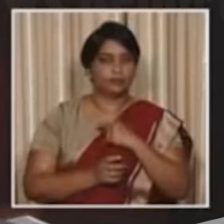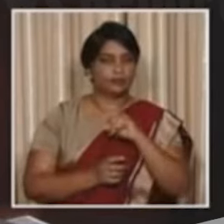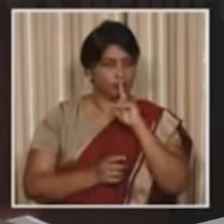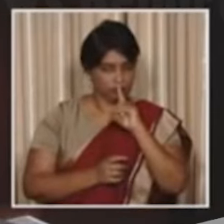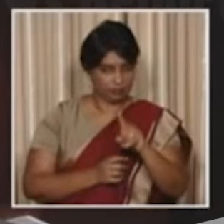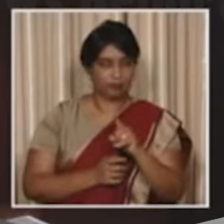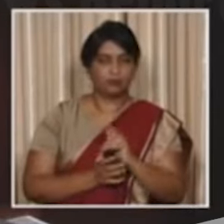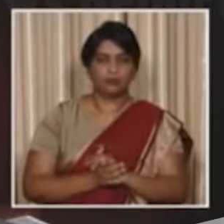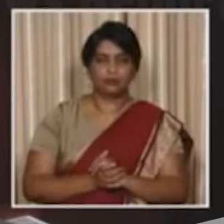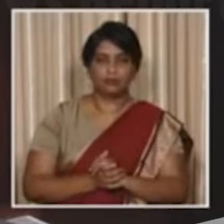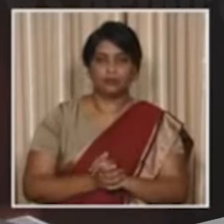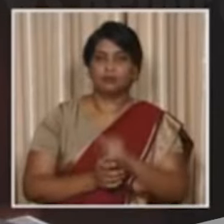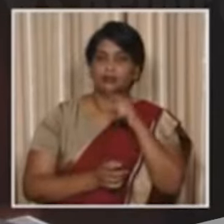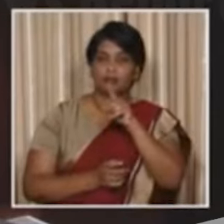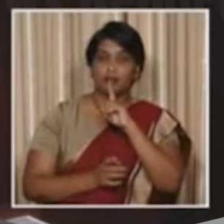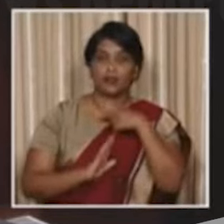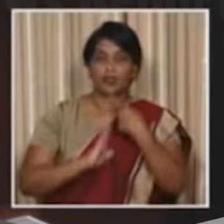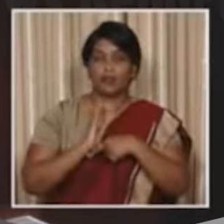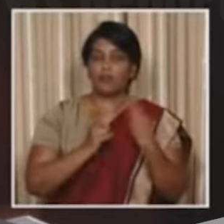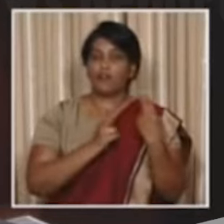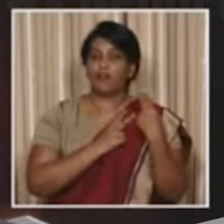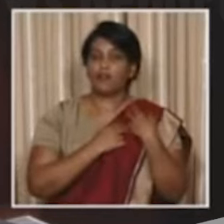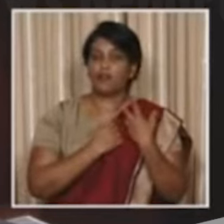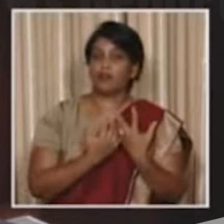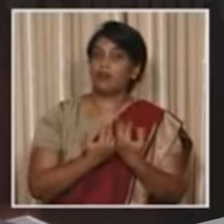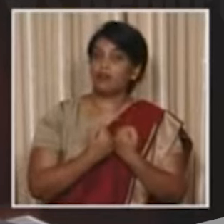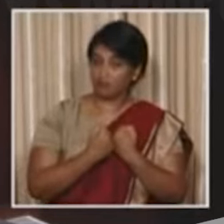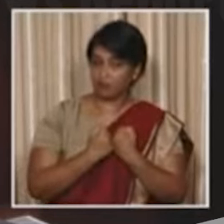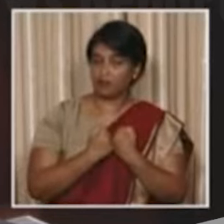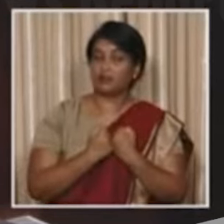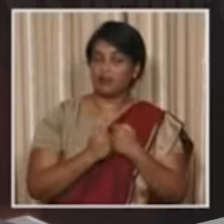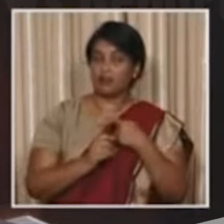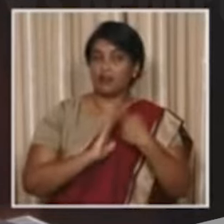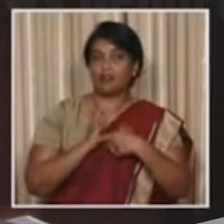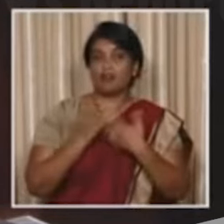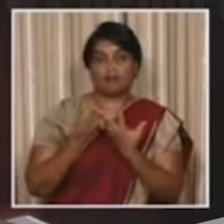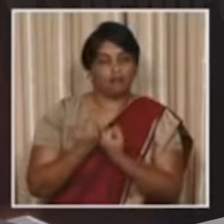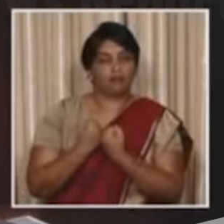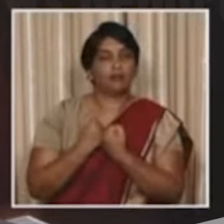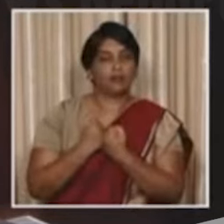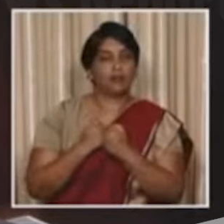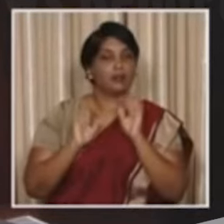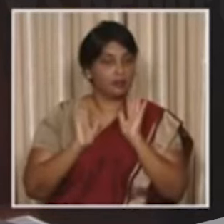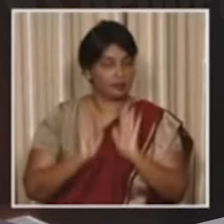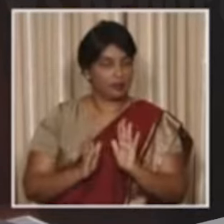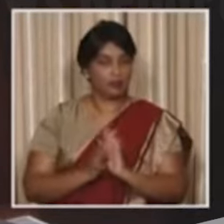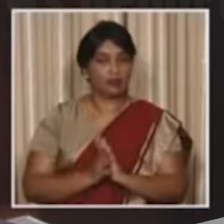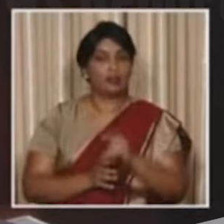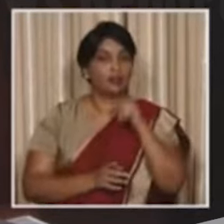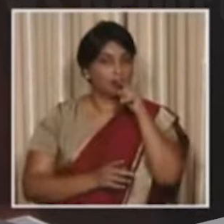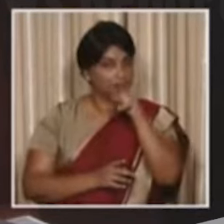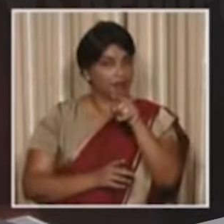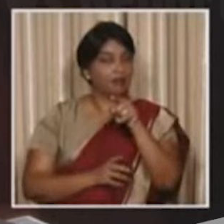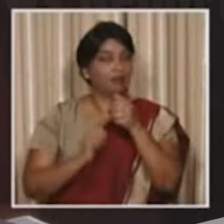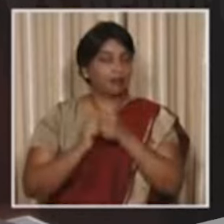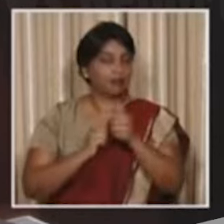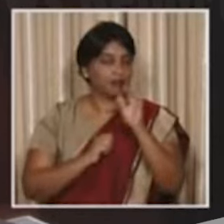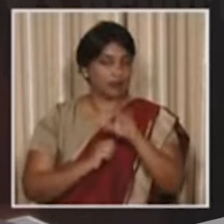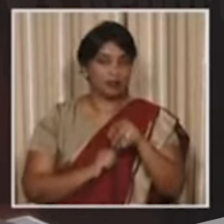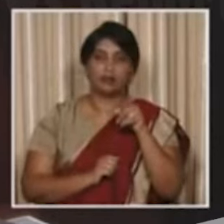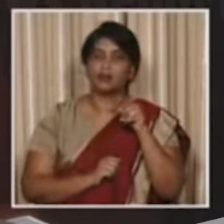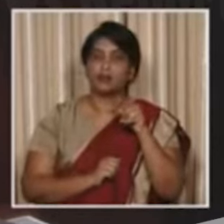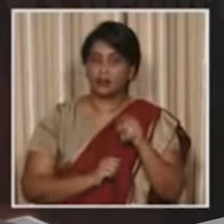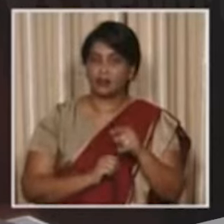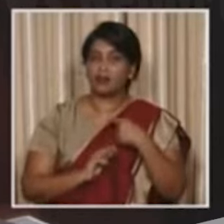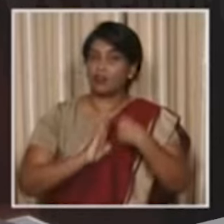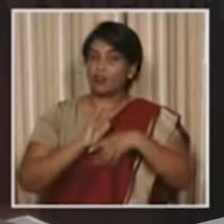එකක් කියන්නට ඕන. දැන් ඔබතුමා කිව්වා රටේ වගකීම බාරගත්තයි කියලා මේ රට බේරගන්න. හැබැයි ඔබතුමල්ලට සිද්ධ වෙලා තිබෙනවා